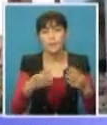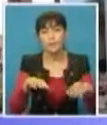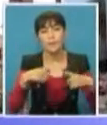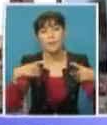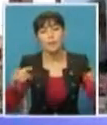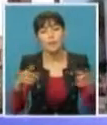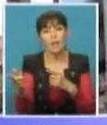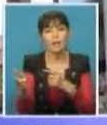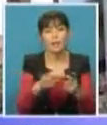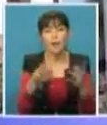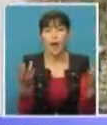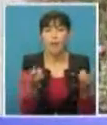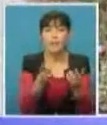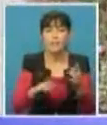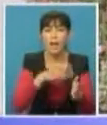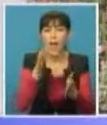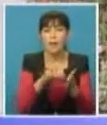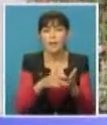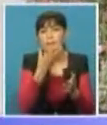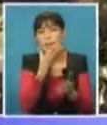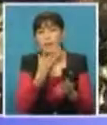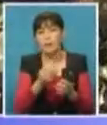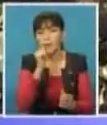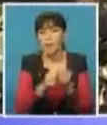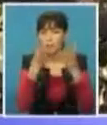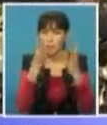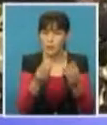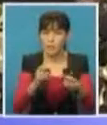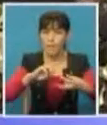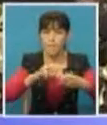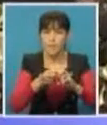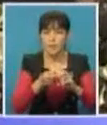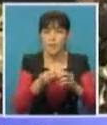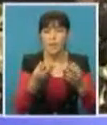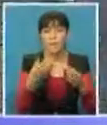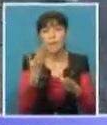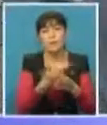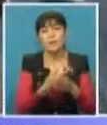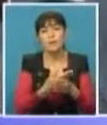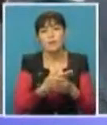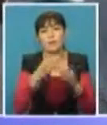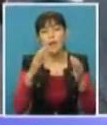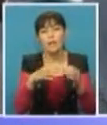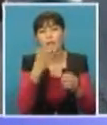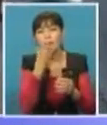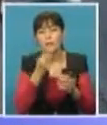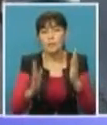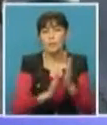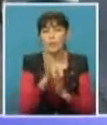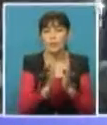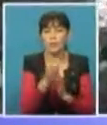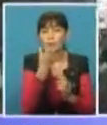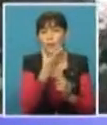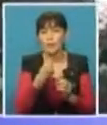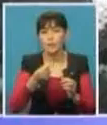жан-жақты қызу дайындықты қажет етеді. Қаланың келбетін кіргізу күн тәртібінен түспеген мәселе. Демеушілер есебінен көгалдандыру жұмыстары жүргізіліп,